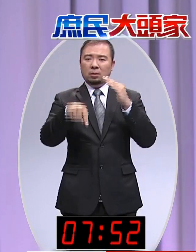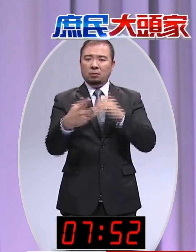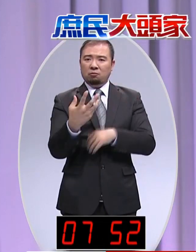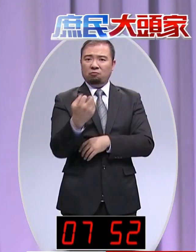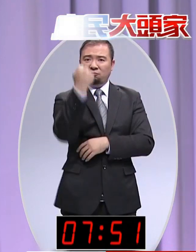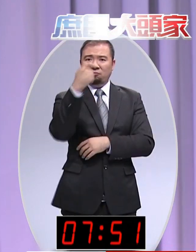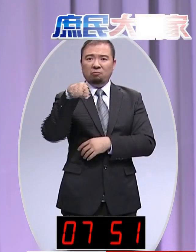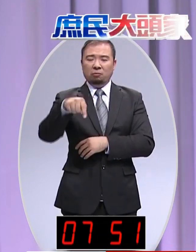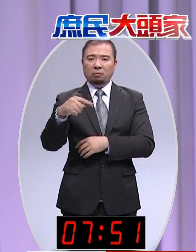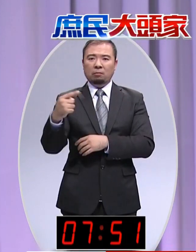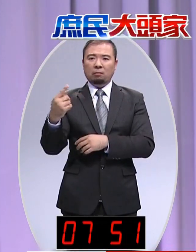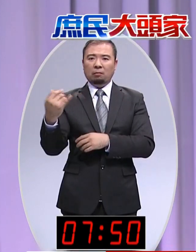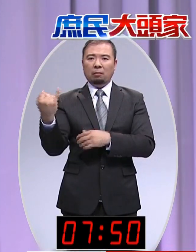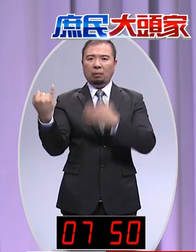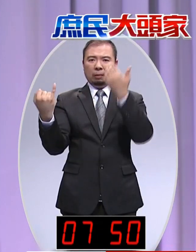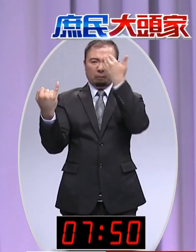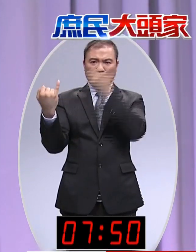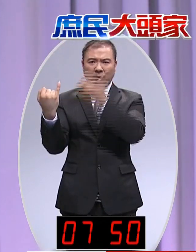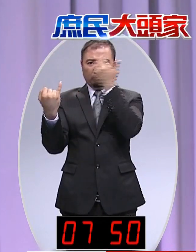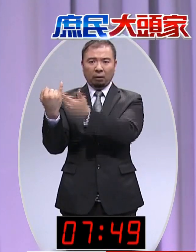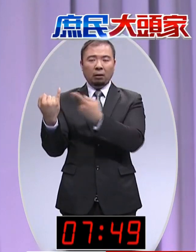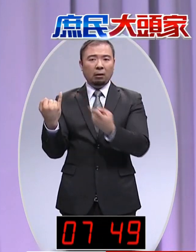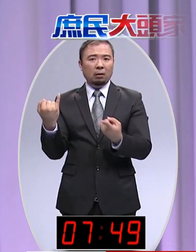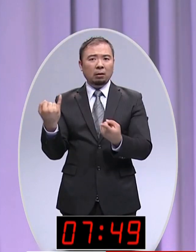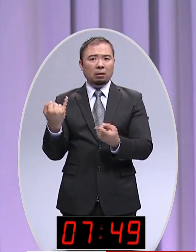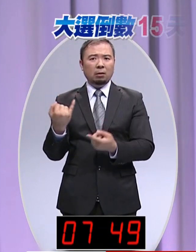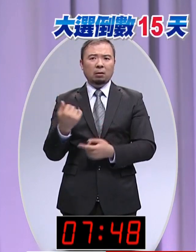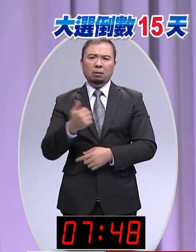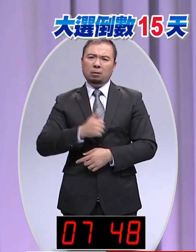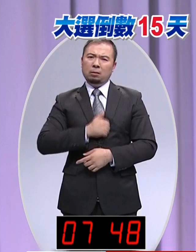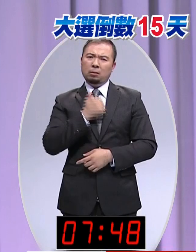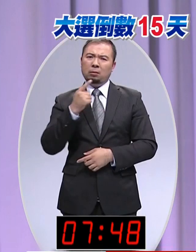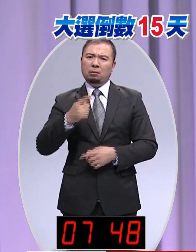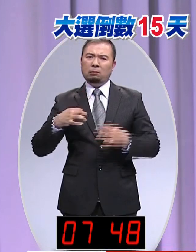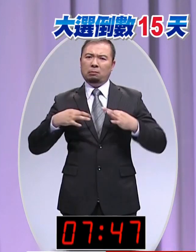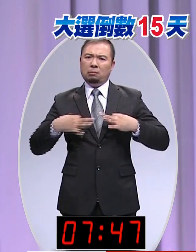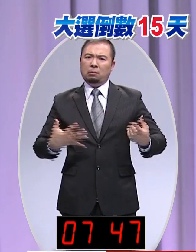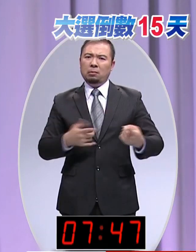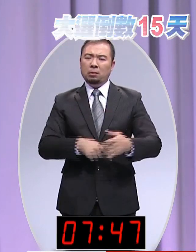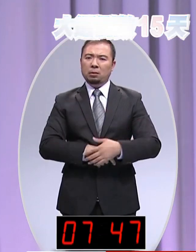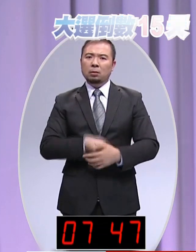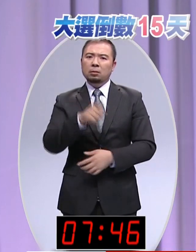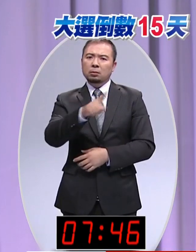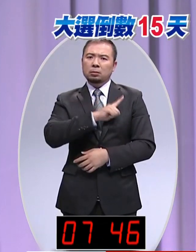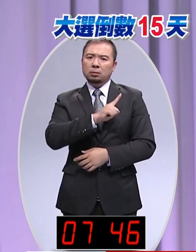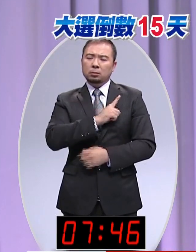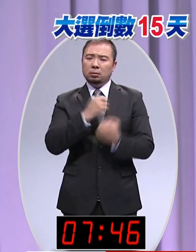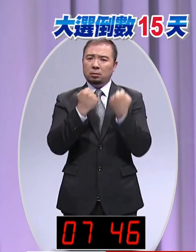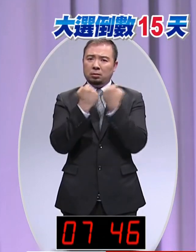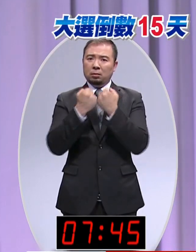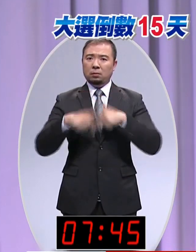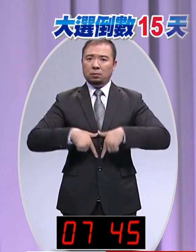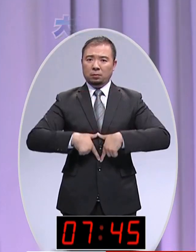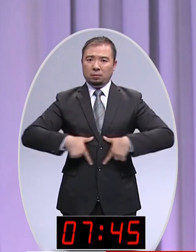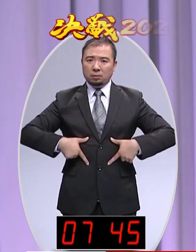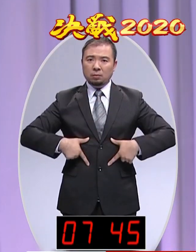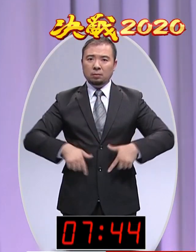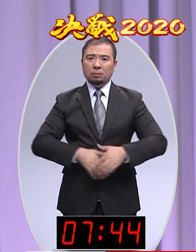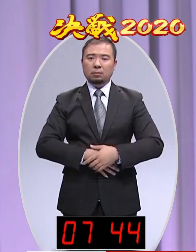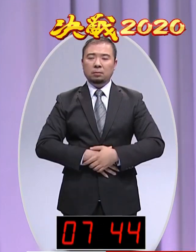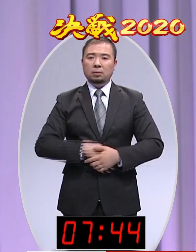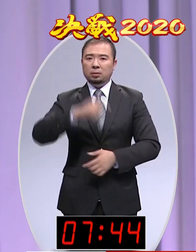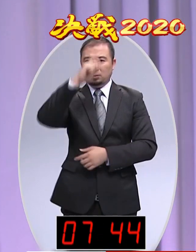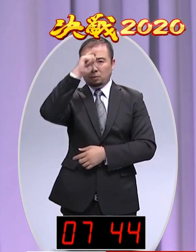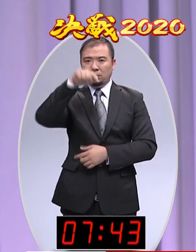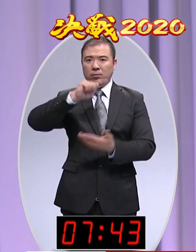招谁惹谁？蔡英文总统再一次发挥你的道德勇气，希望所有民进党公职